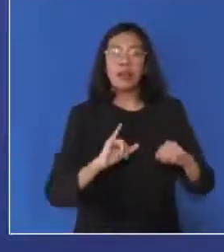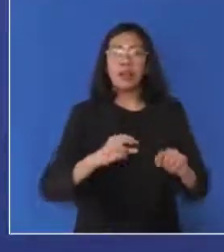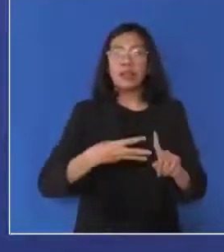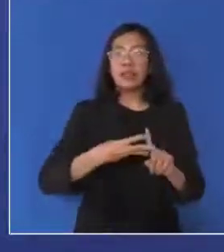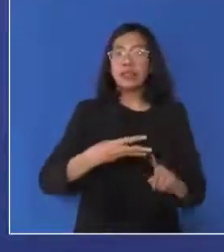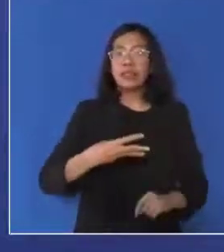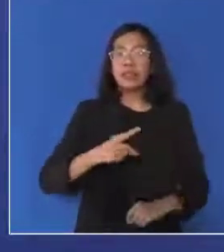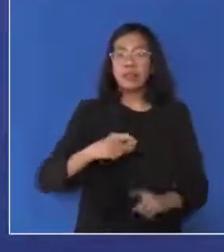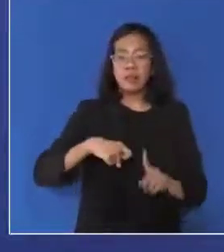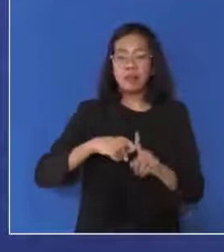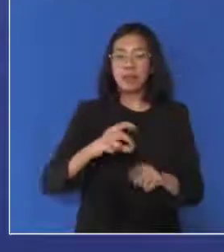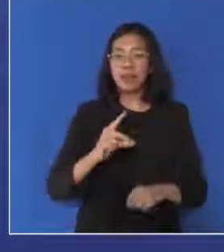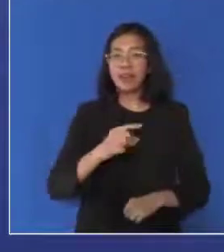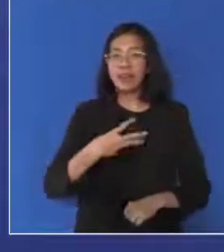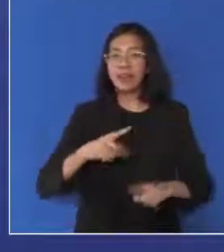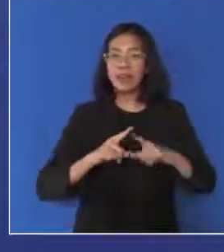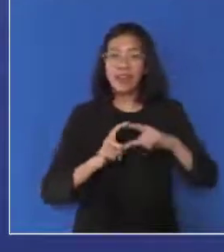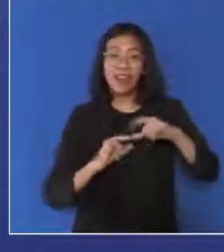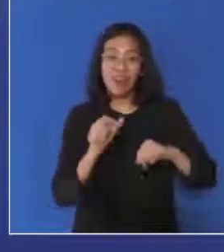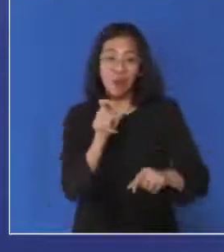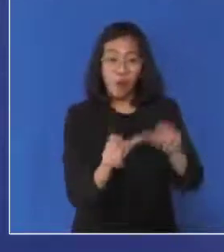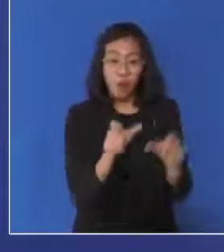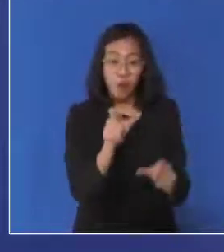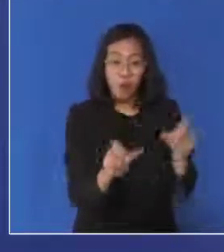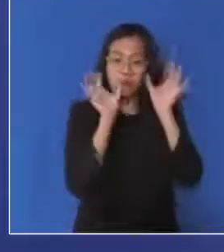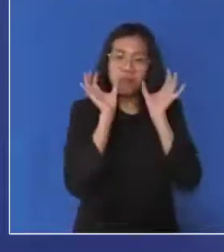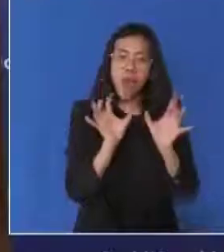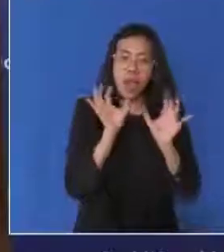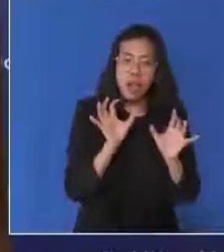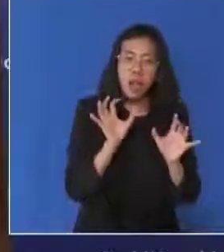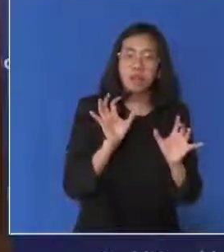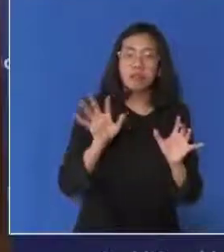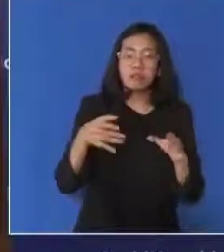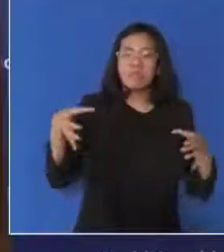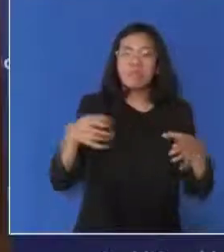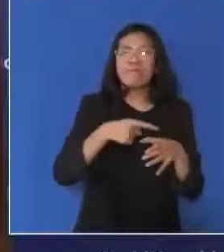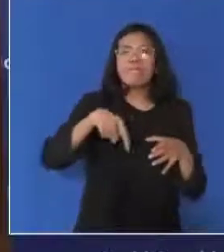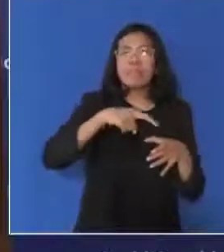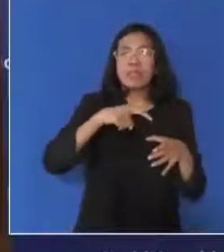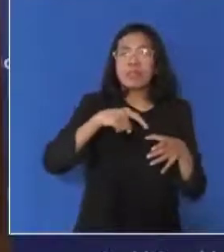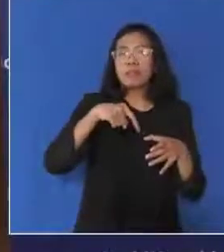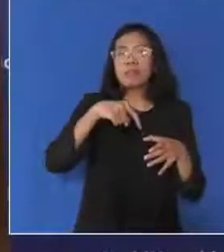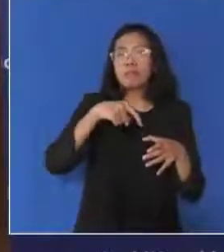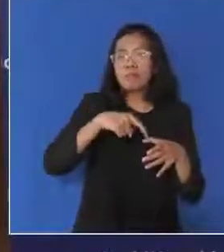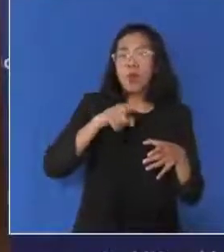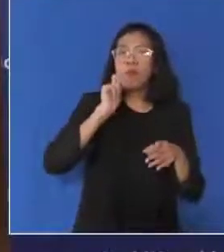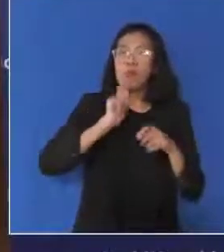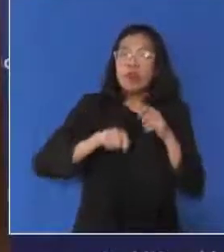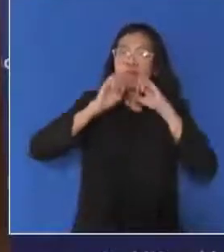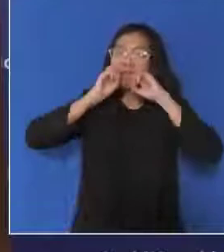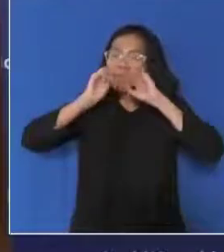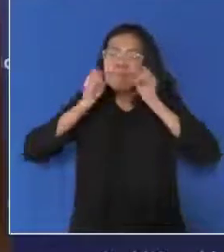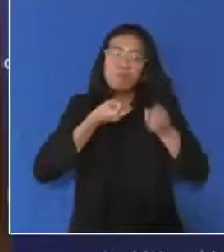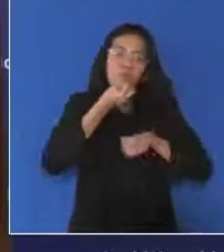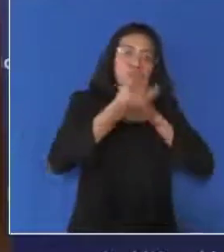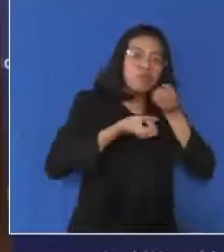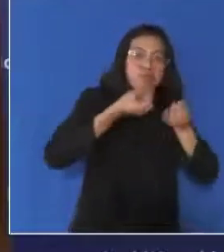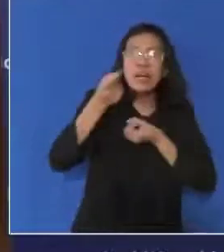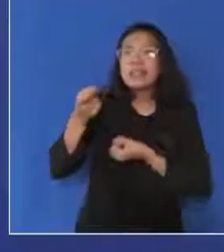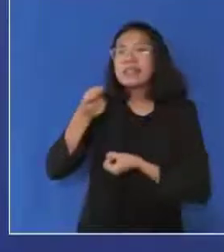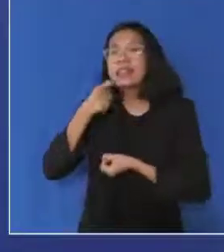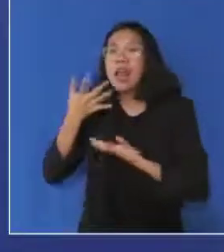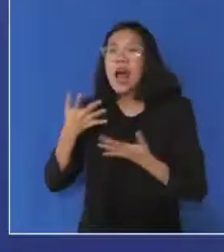memang kita anggotanya banyak sekali termasuk teman-teman dari mavindo juga ada di dalamnya kita melakukan literasi yang tidak pernah berhenti